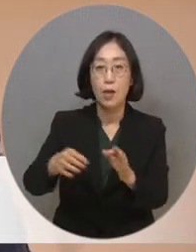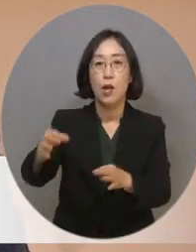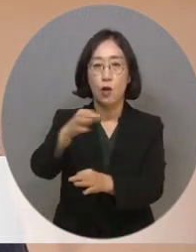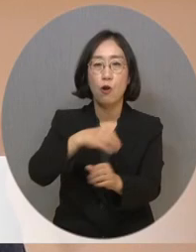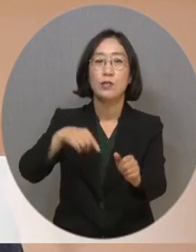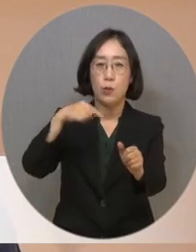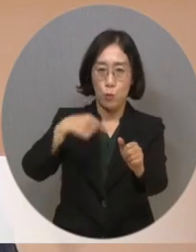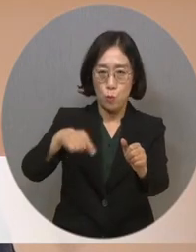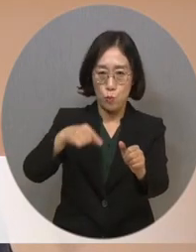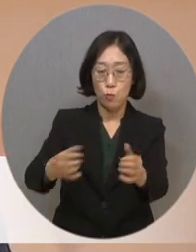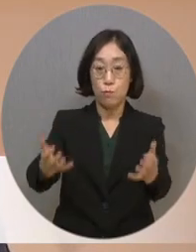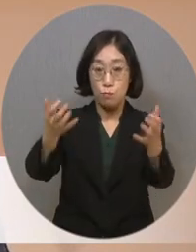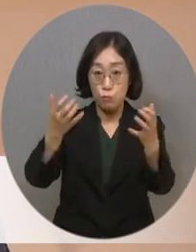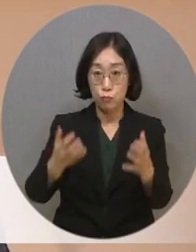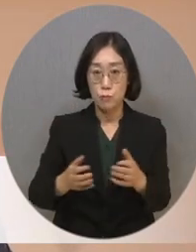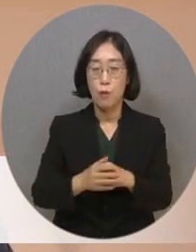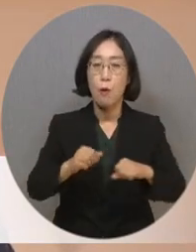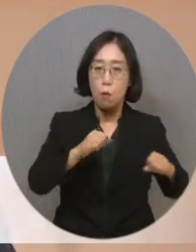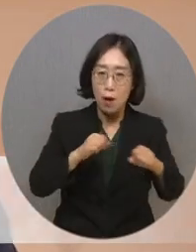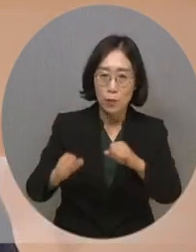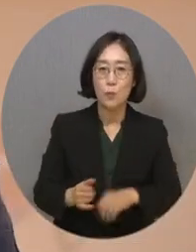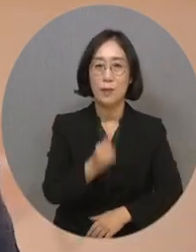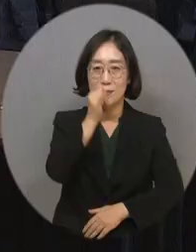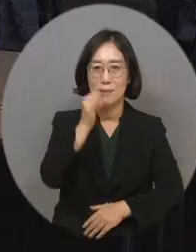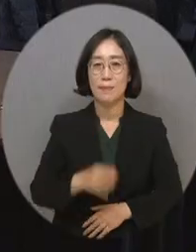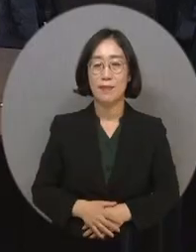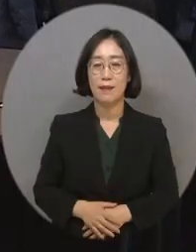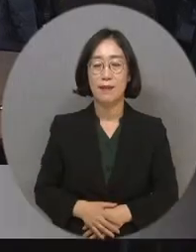한다든지 하는 이런 활동들을 지금 하고 있습니다.